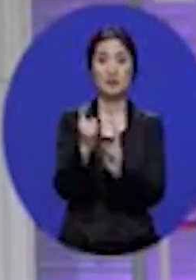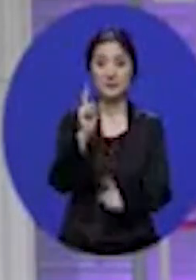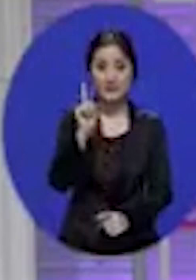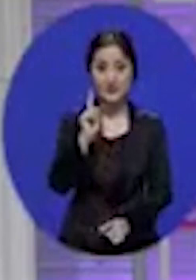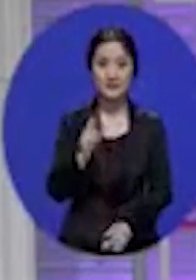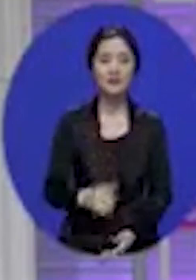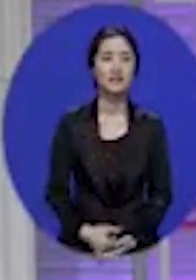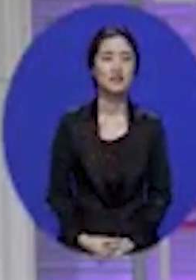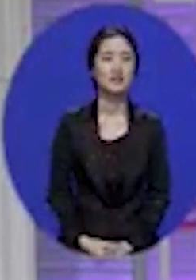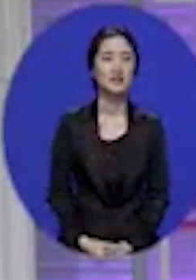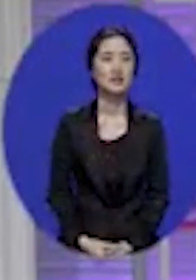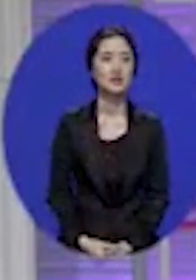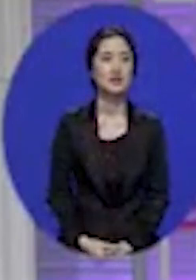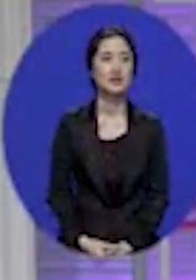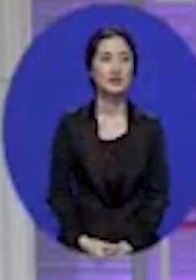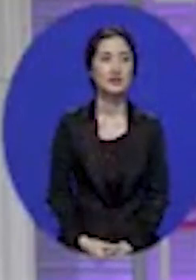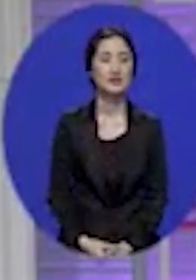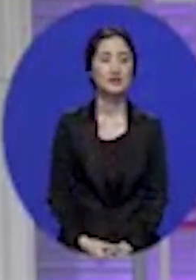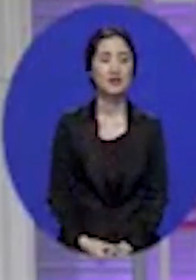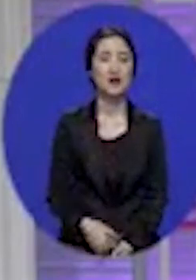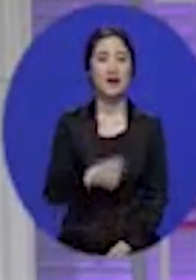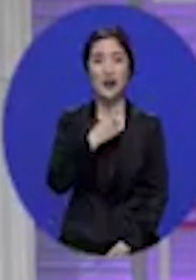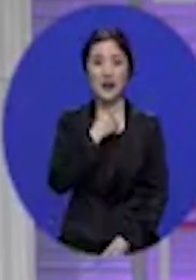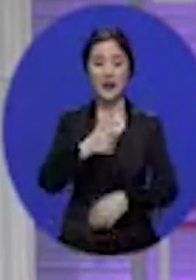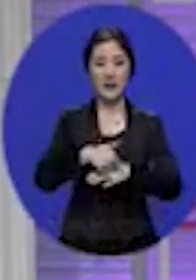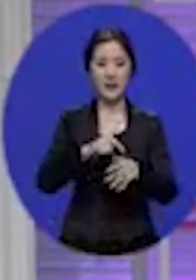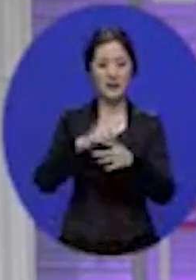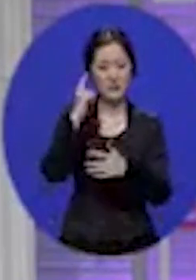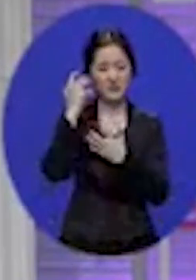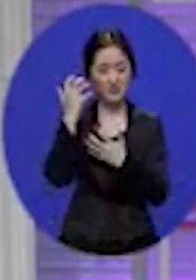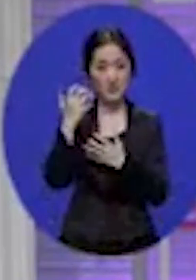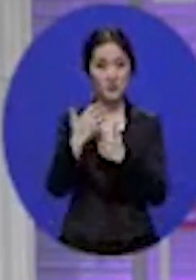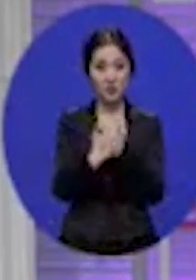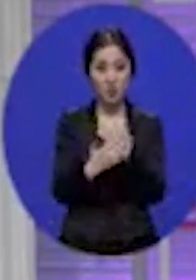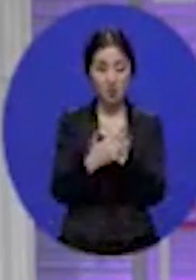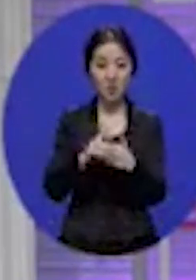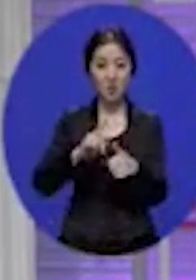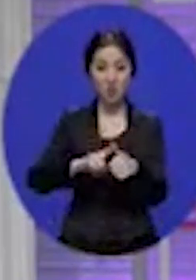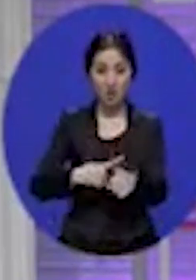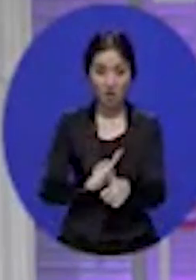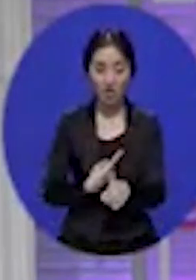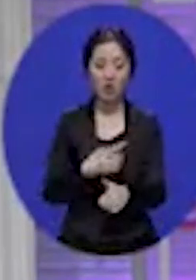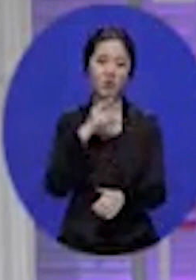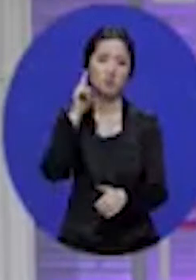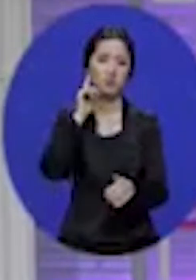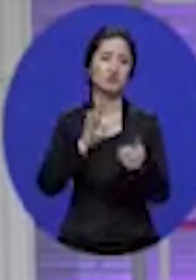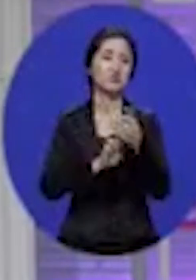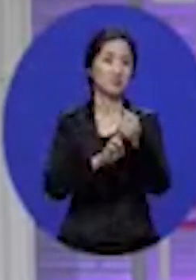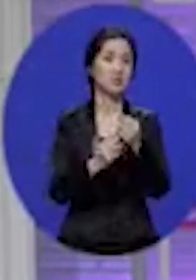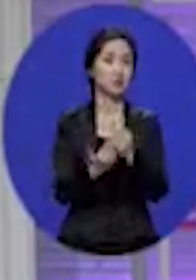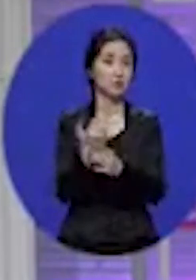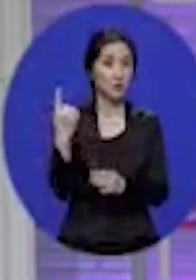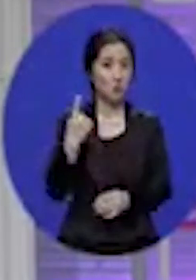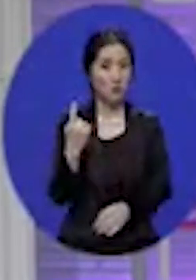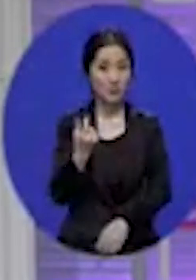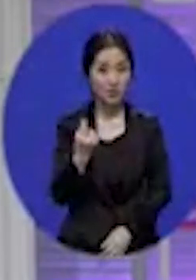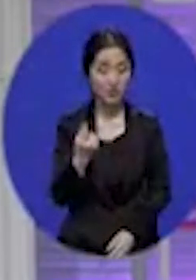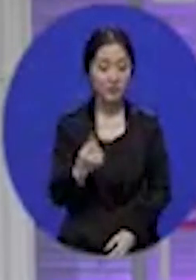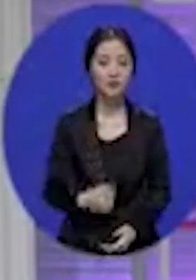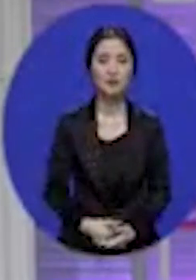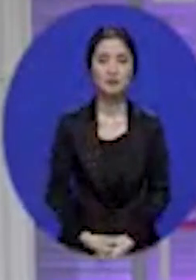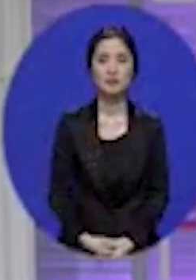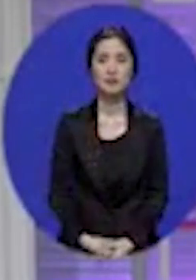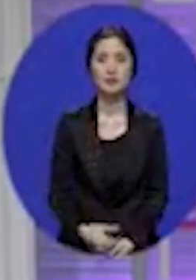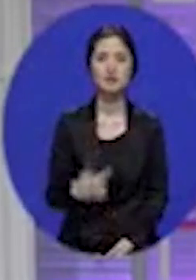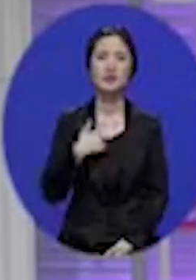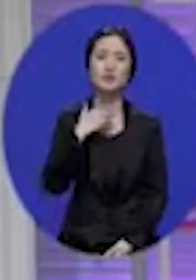하면 정말 그 열망과 간절함이 있어야 또 한 번에 이제 기적이 다가올 수 있는 거 아닙니까? 네. 서울로 가야 되는데